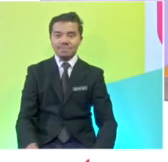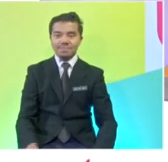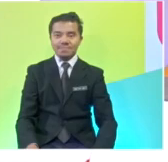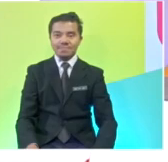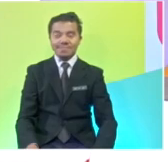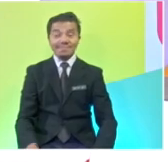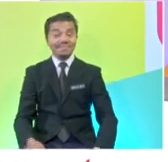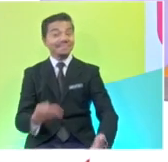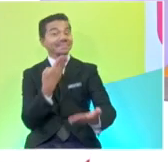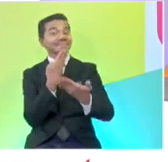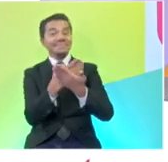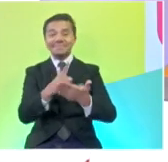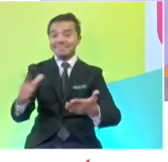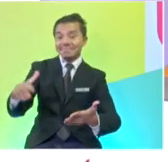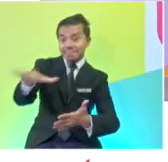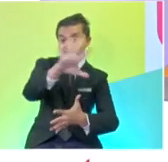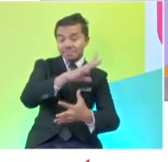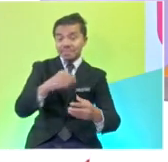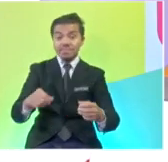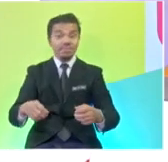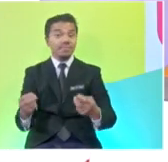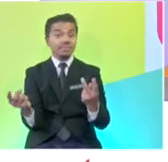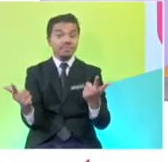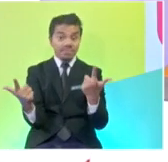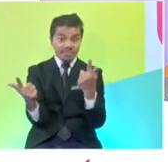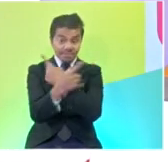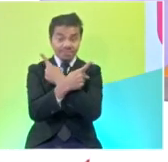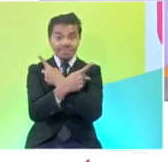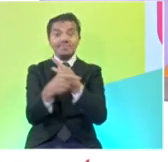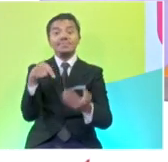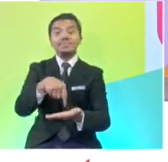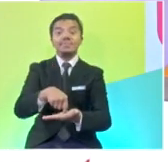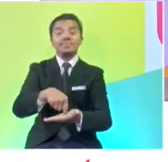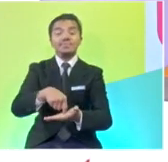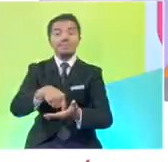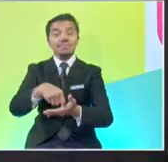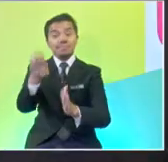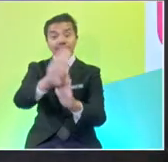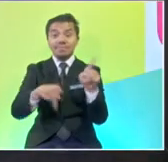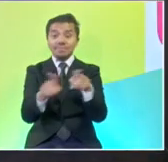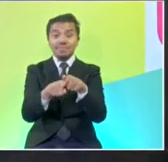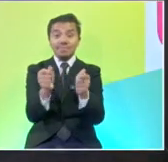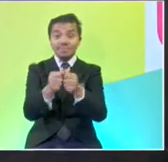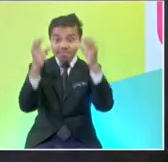Baiklah semua untuk episode kali ini saya bersama dengan cewek gu azlinda